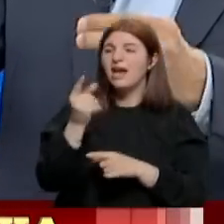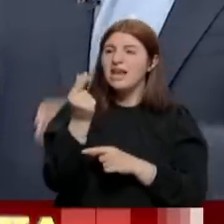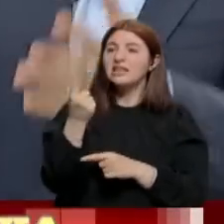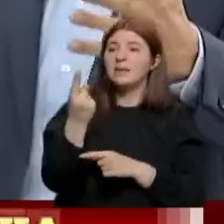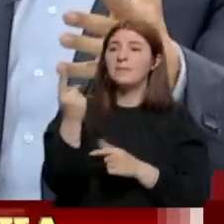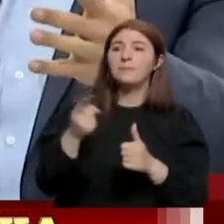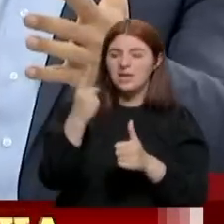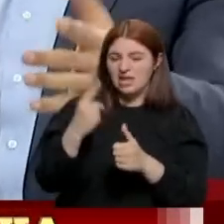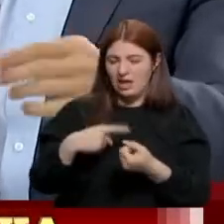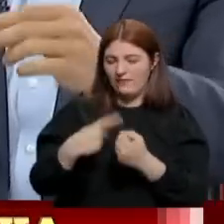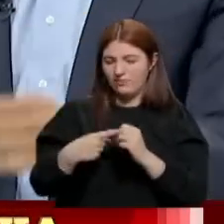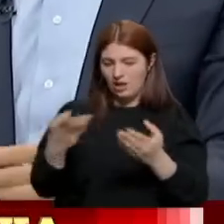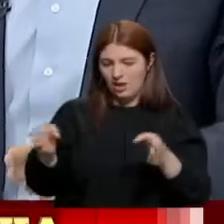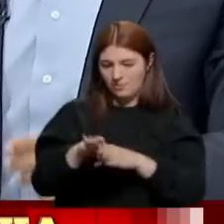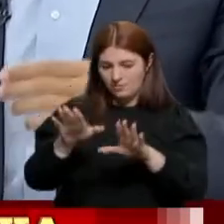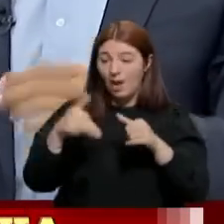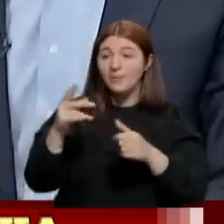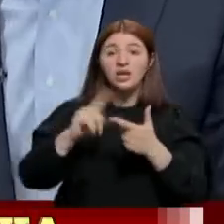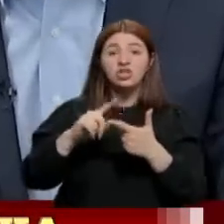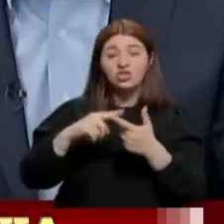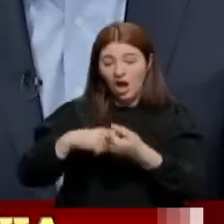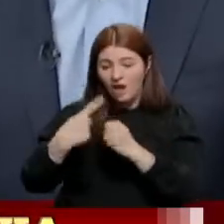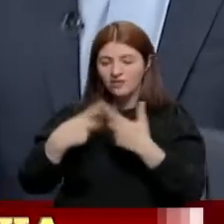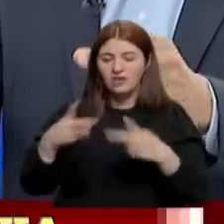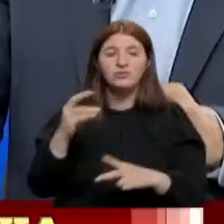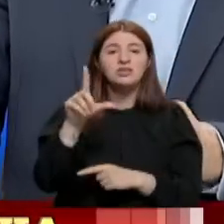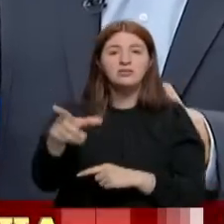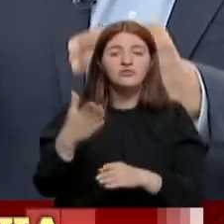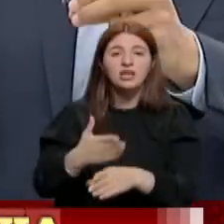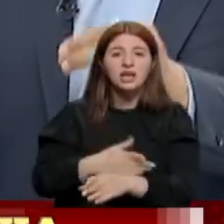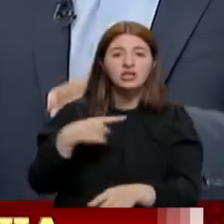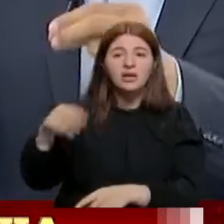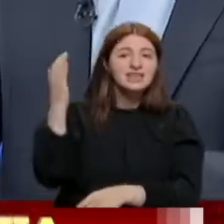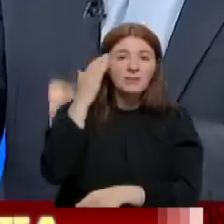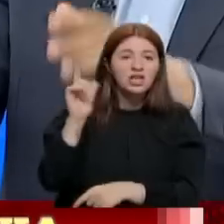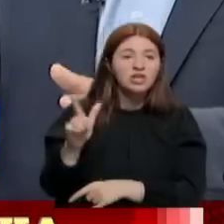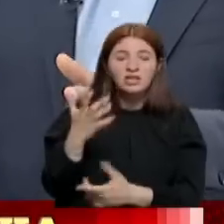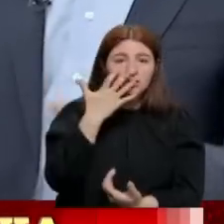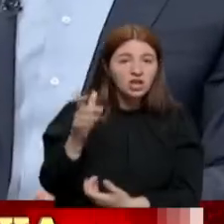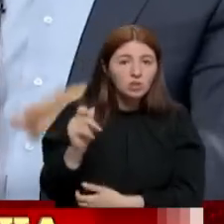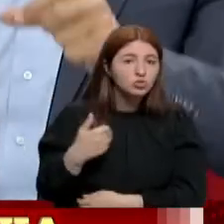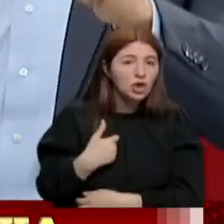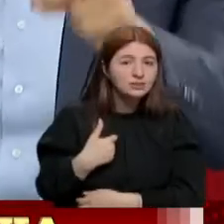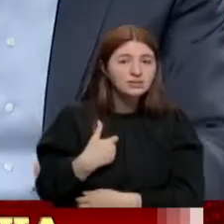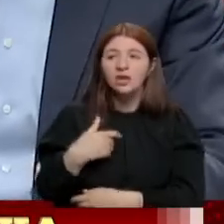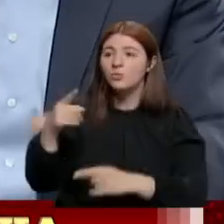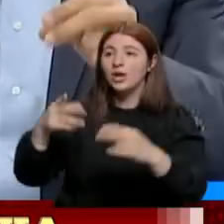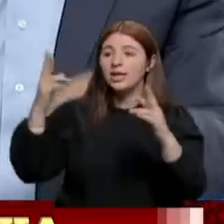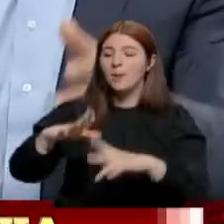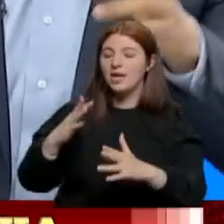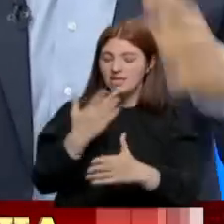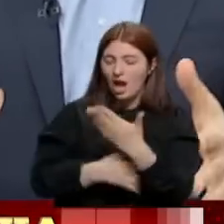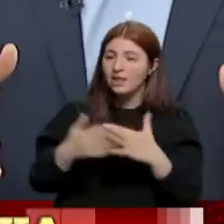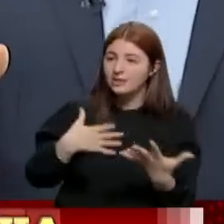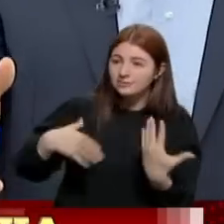azından birinci hafta kapattık meclisi ama ikinci hafta meclis açılmalıydı. Yani yurttaşlarımızın temel ihtiyaçlarını nasıl karşılayacağız? Bu yıkımın